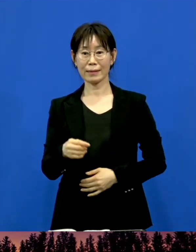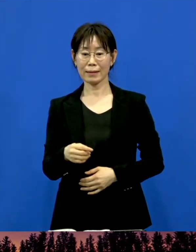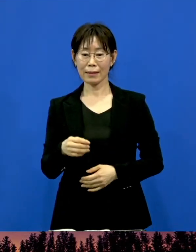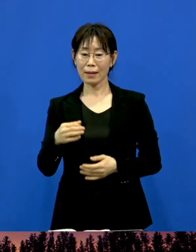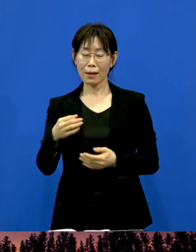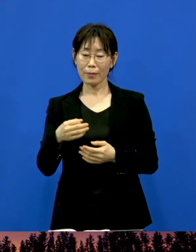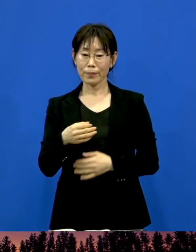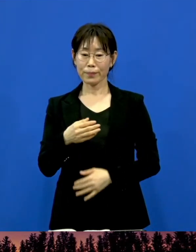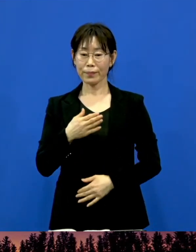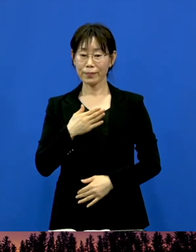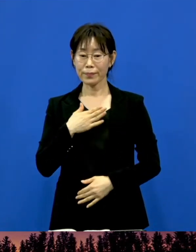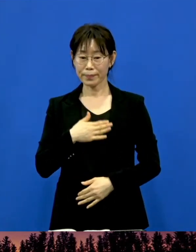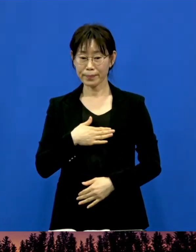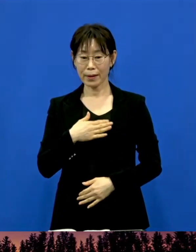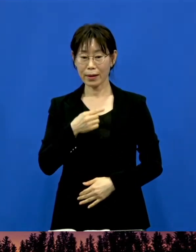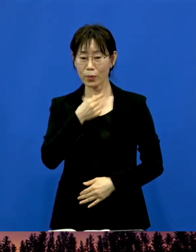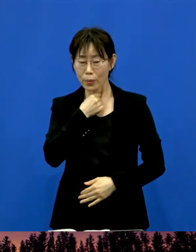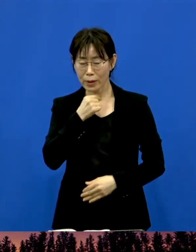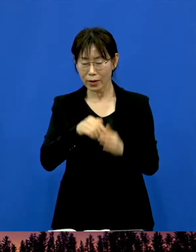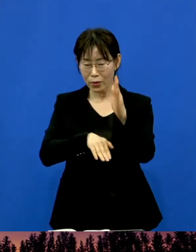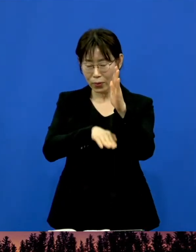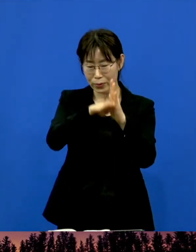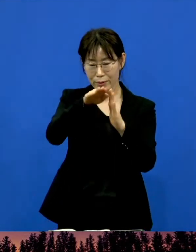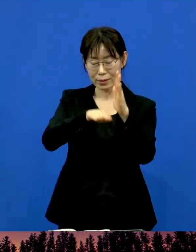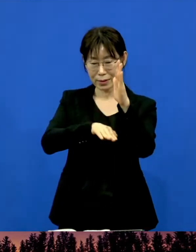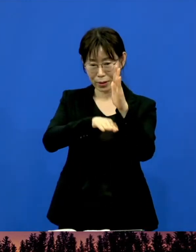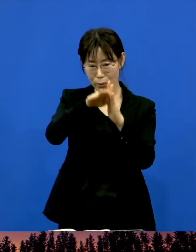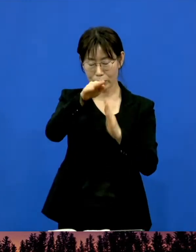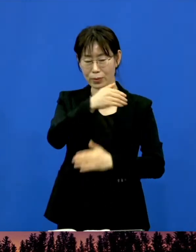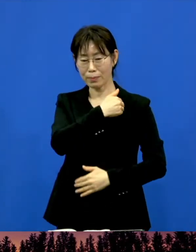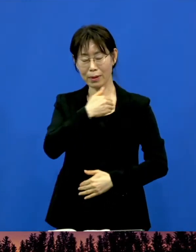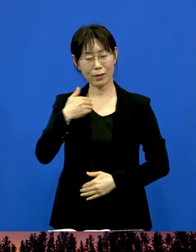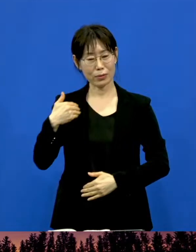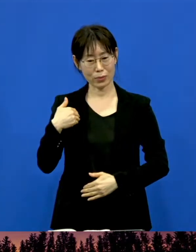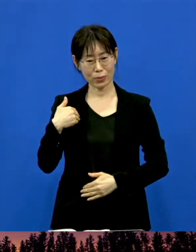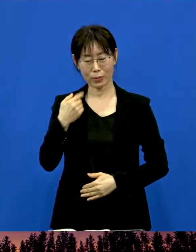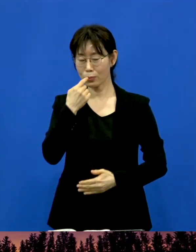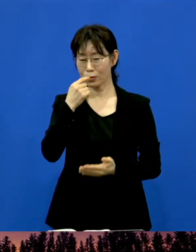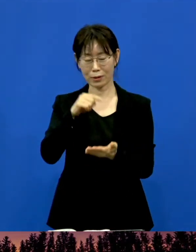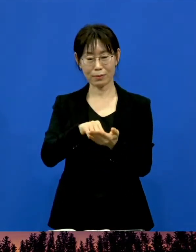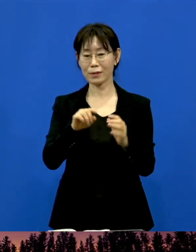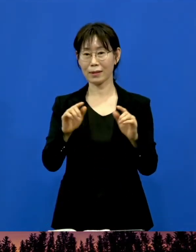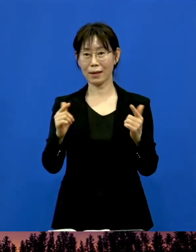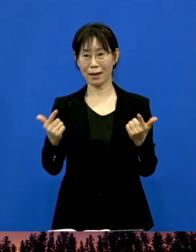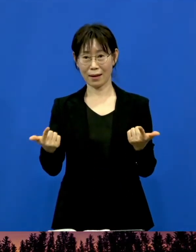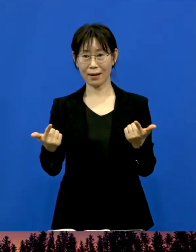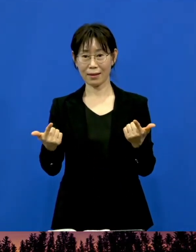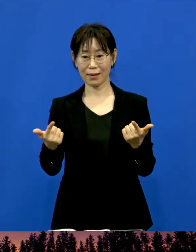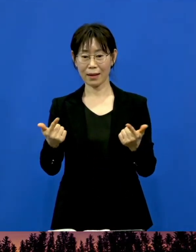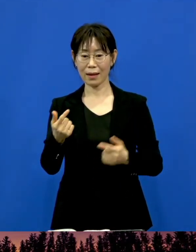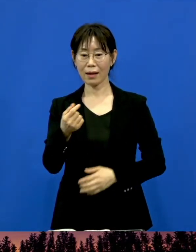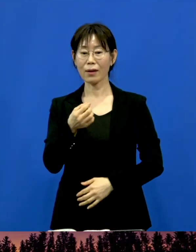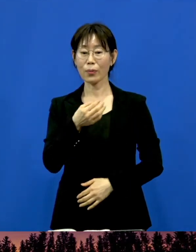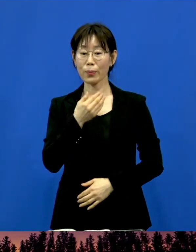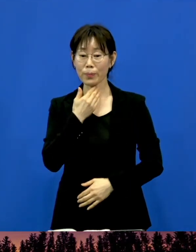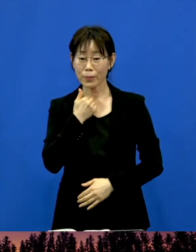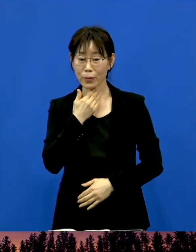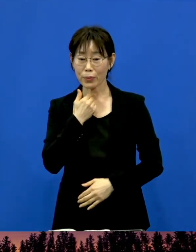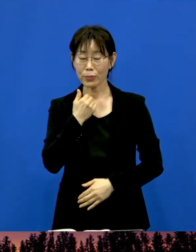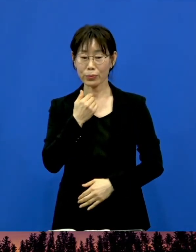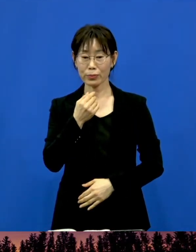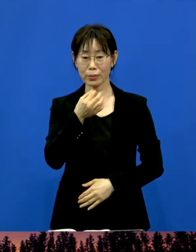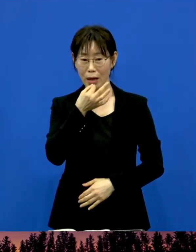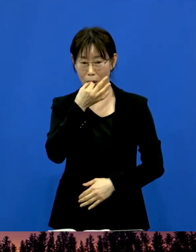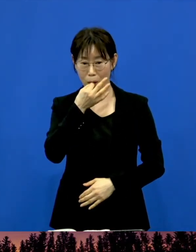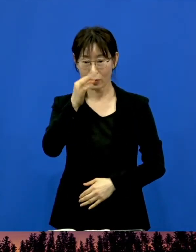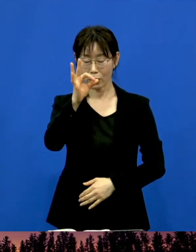하는 속도가 나중에 빨라진다는 거예요. 욕구의 특성입니다. 특성. 욕구를 채워지는 것이 아니고